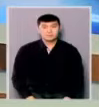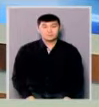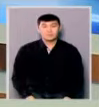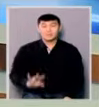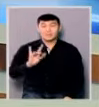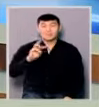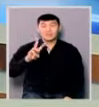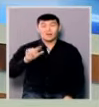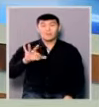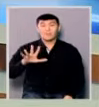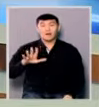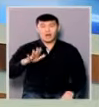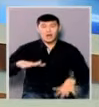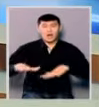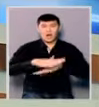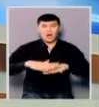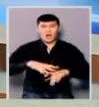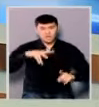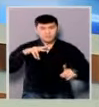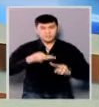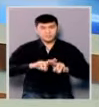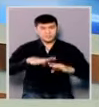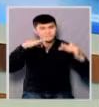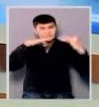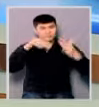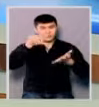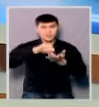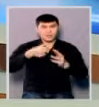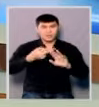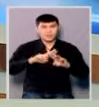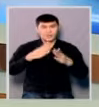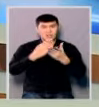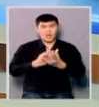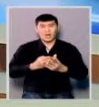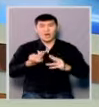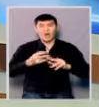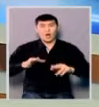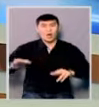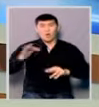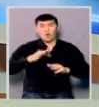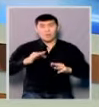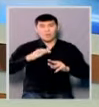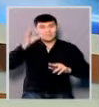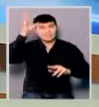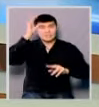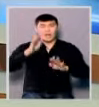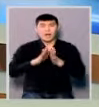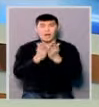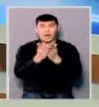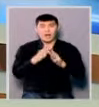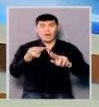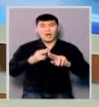Исатай мен Махамбет халық көтерілісінің сардарлары. Осындай атаумен Ғабдол Сланов атындағы облыстық ғылыми әмбебап